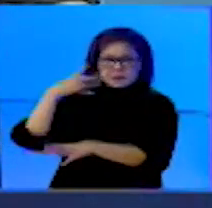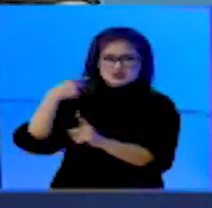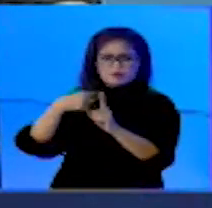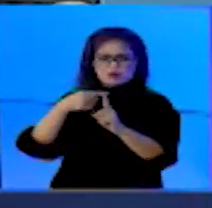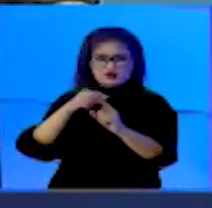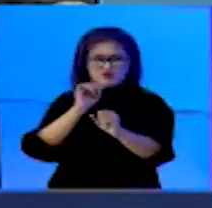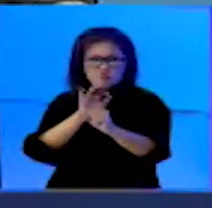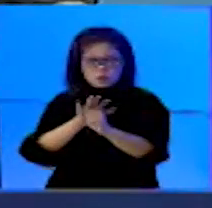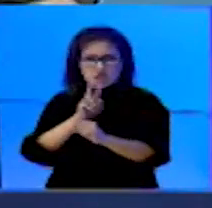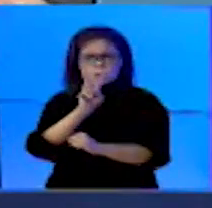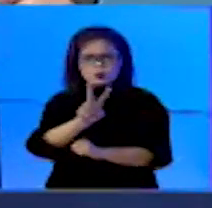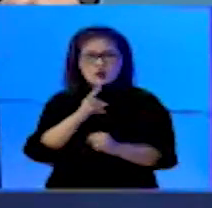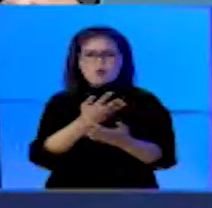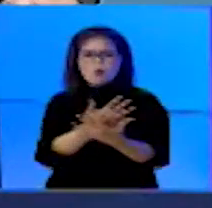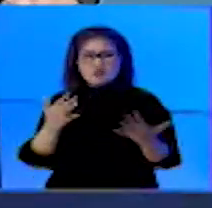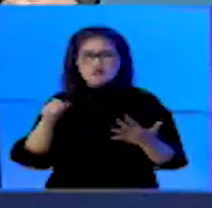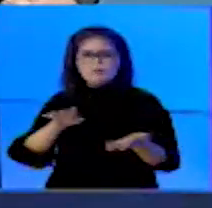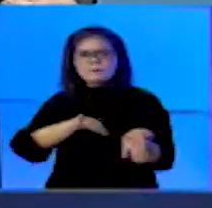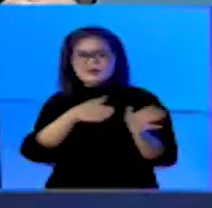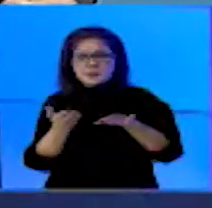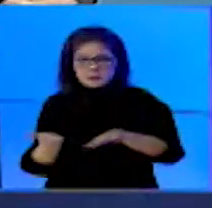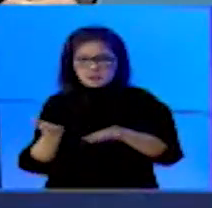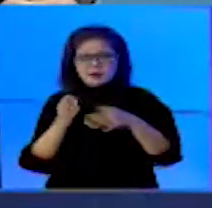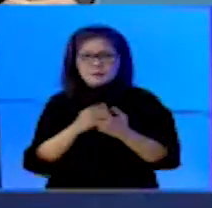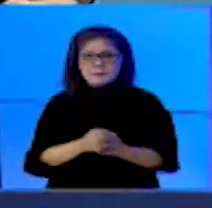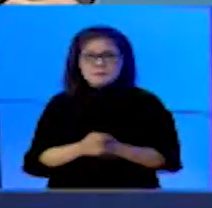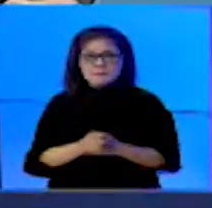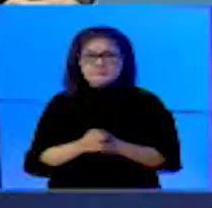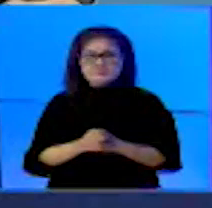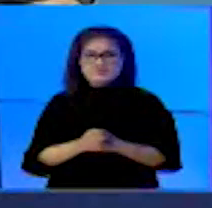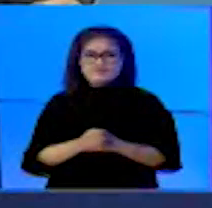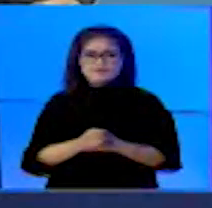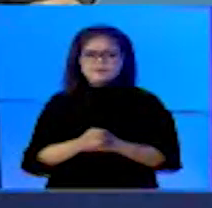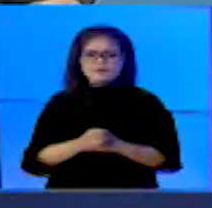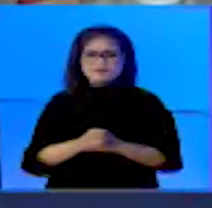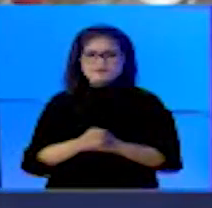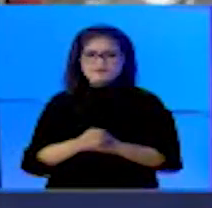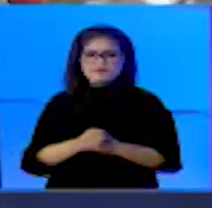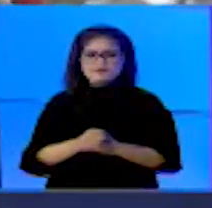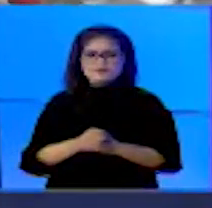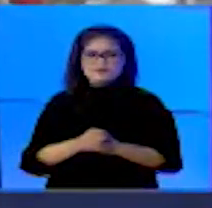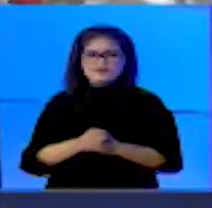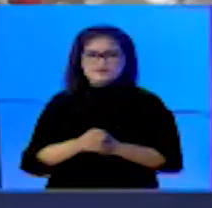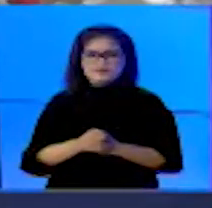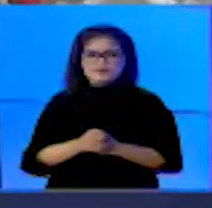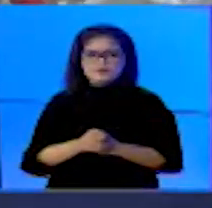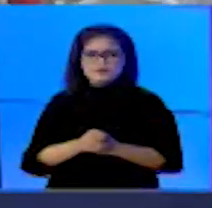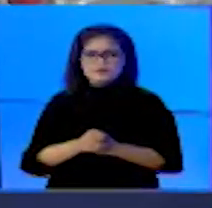positif copied nitin dan dua warga diantaranya meninggal dunia I